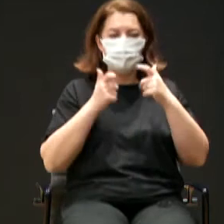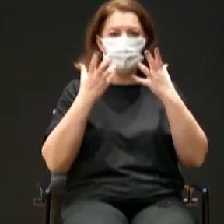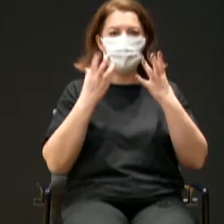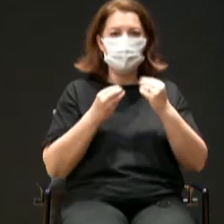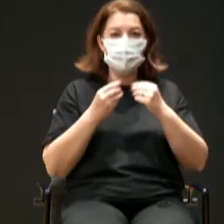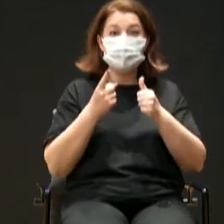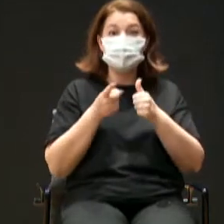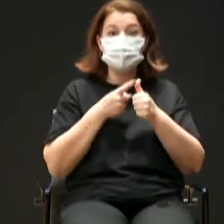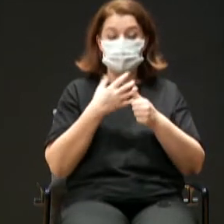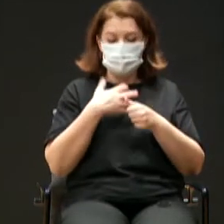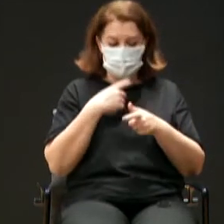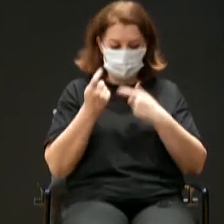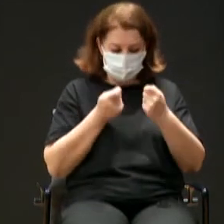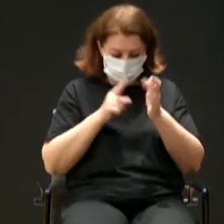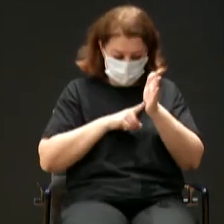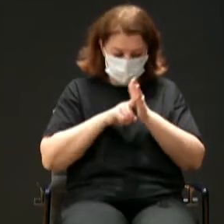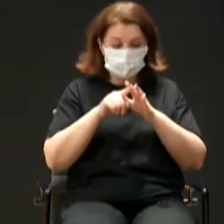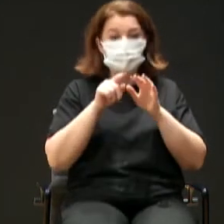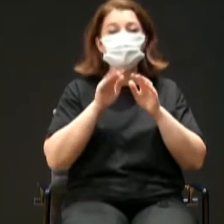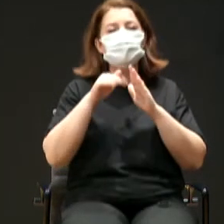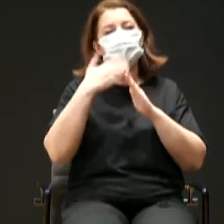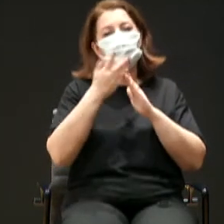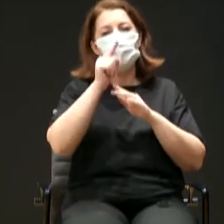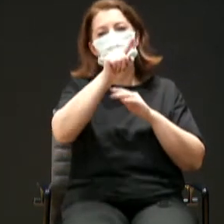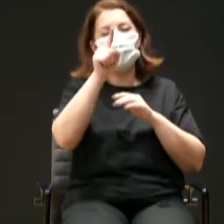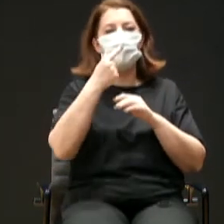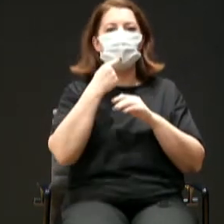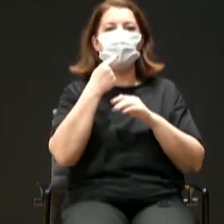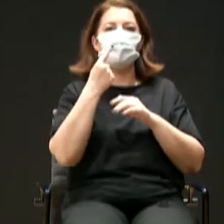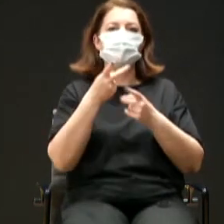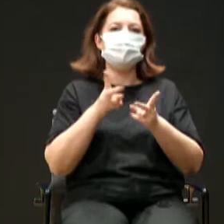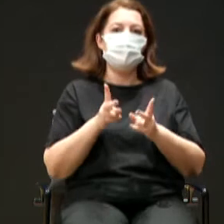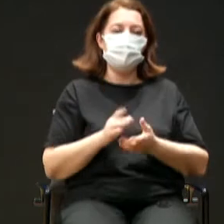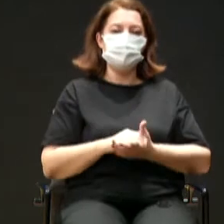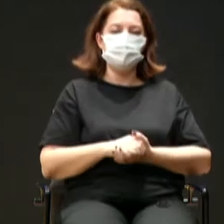ilk önce kendi işinizi başaracaksınız. Sonra diğerlerine laf söyleyeceksiniz.